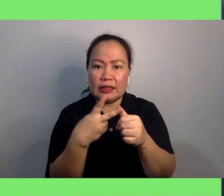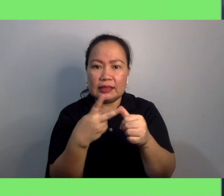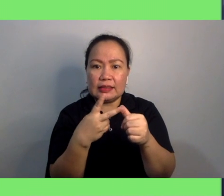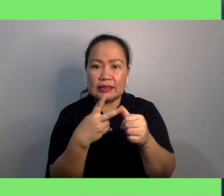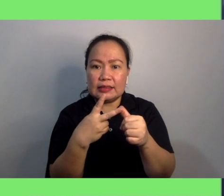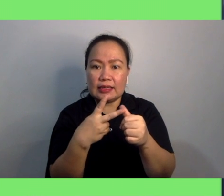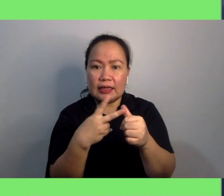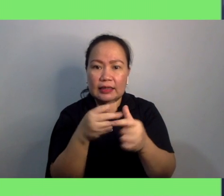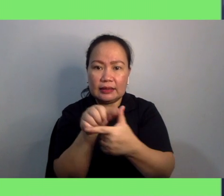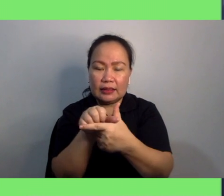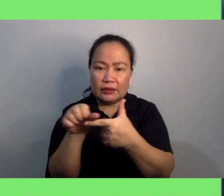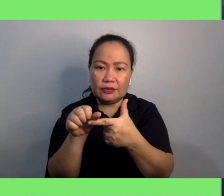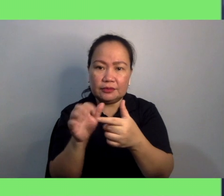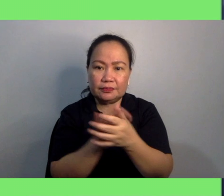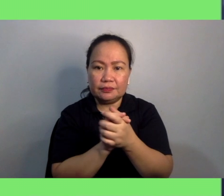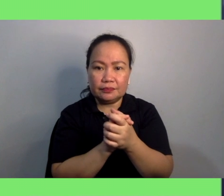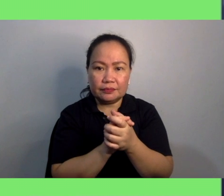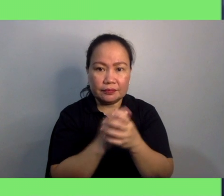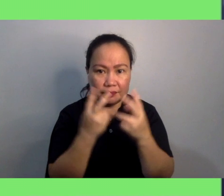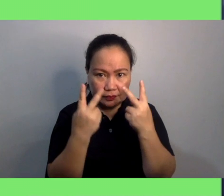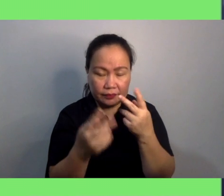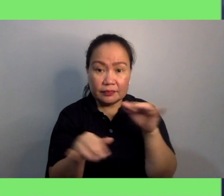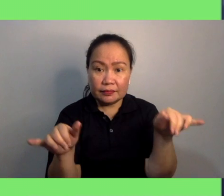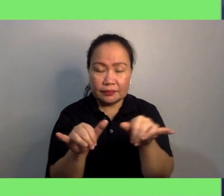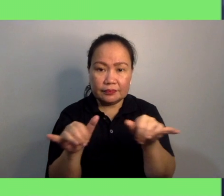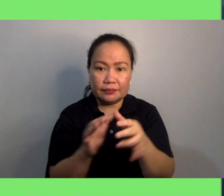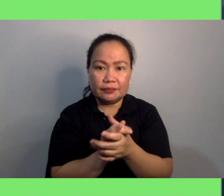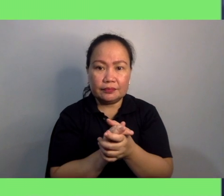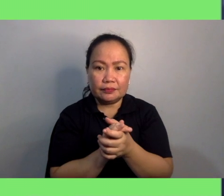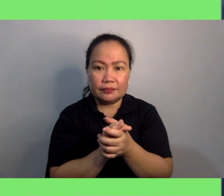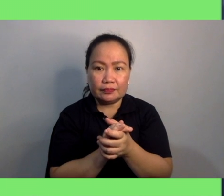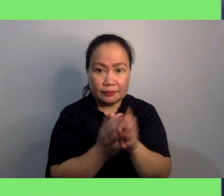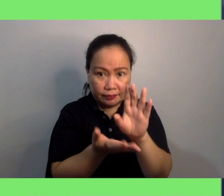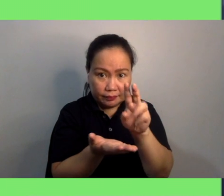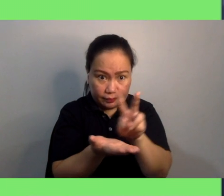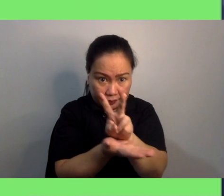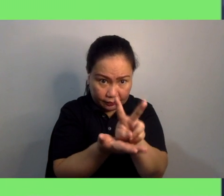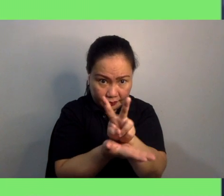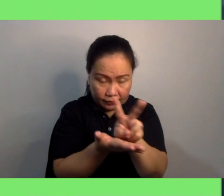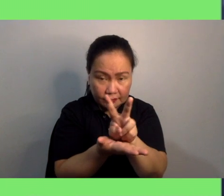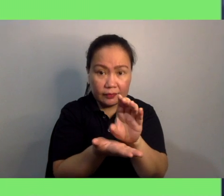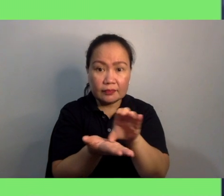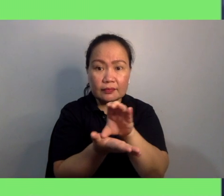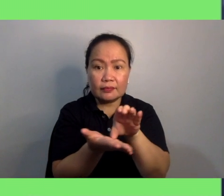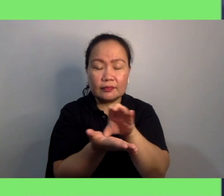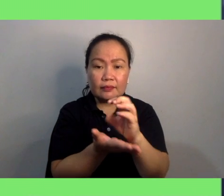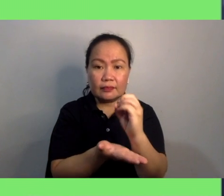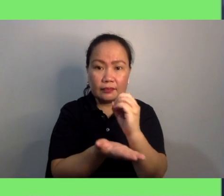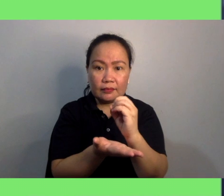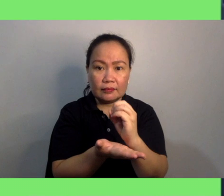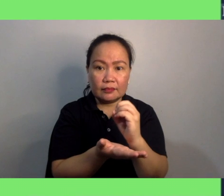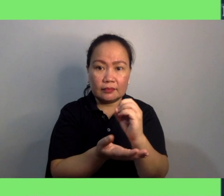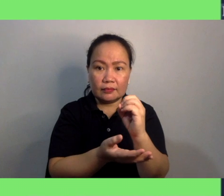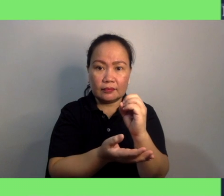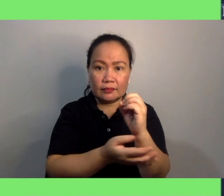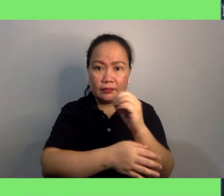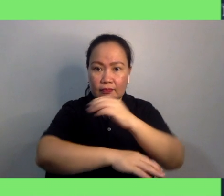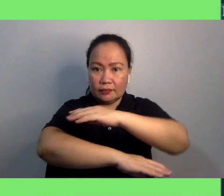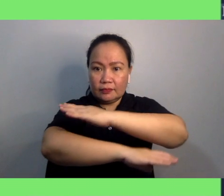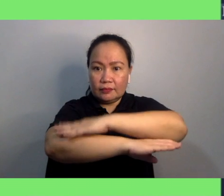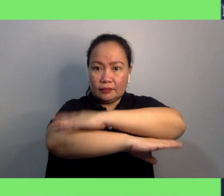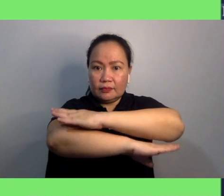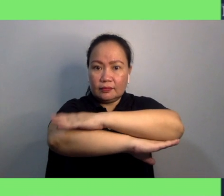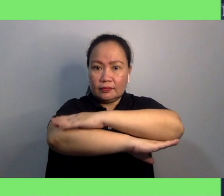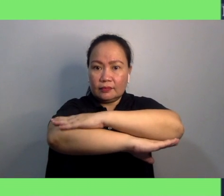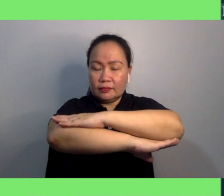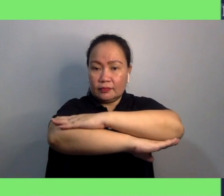angle. Okay, so ganun ulit. Tapat natin yung vertex niya at yung 0 degree. Tapat po natin.